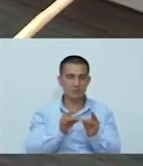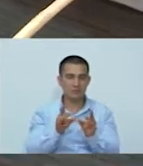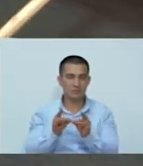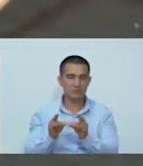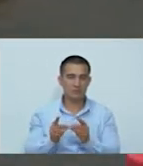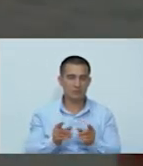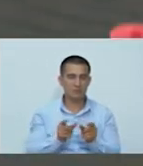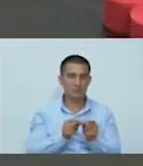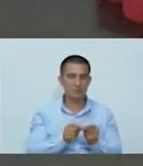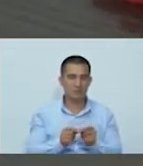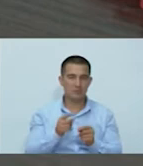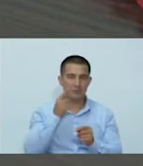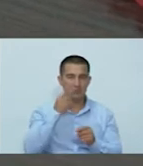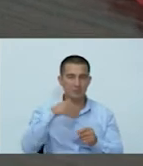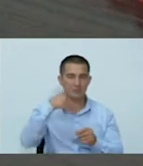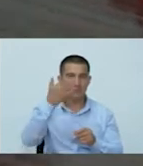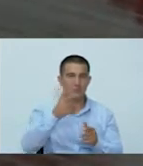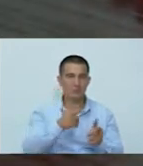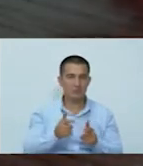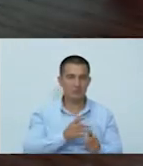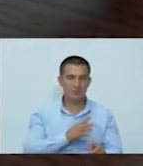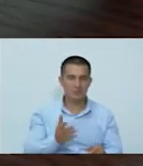Tepa qismi tayyor. Xuddi shu